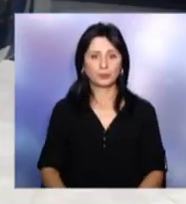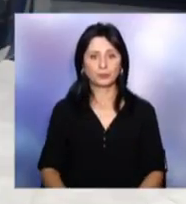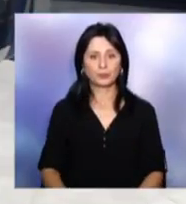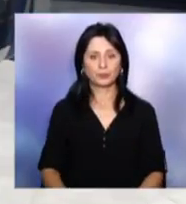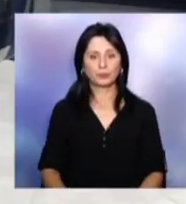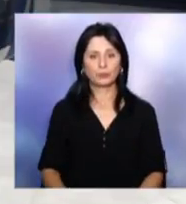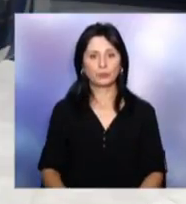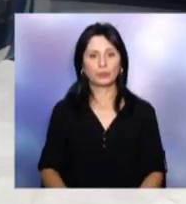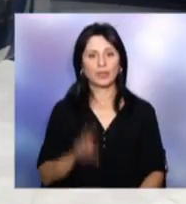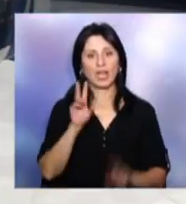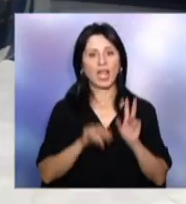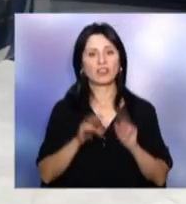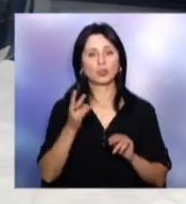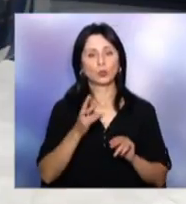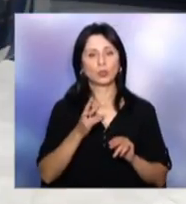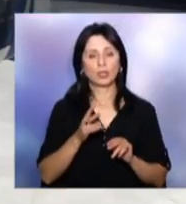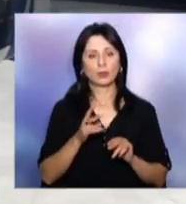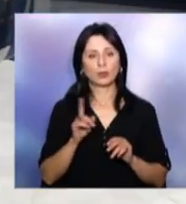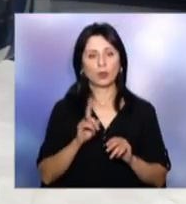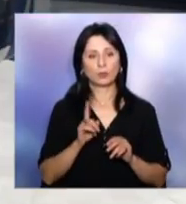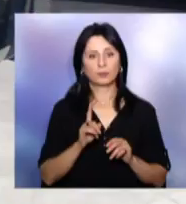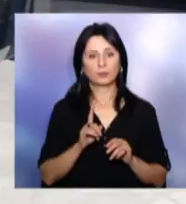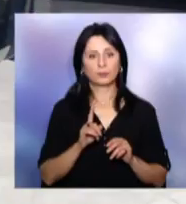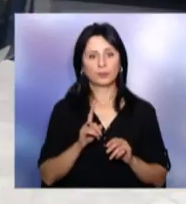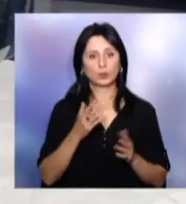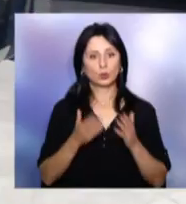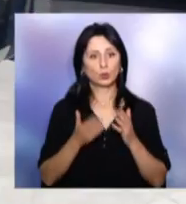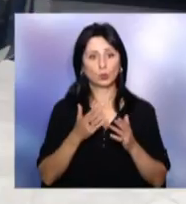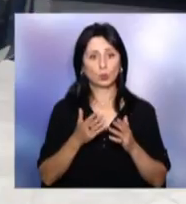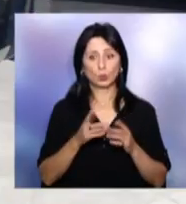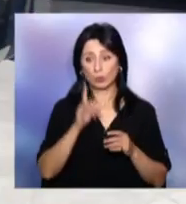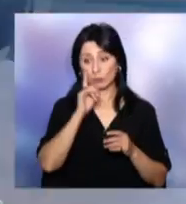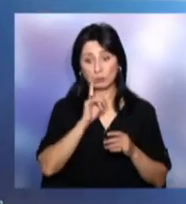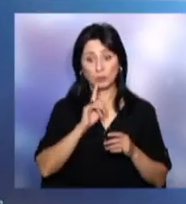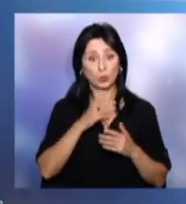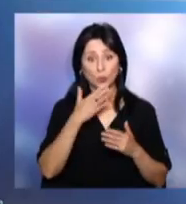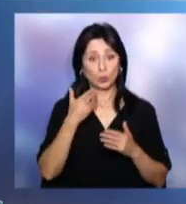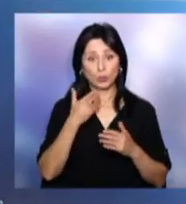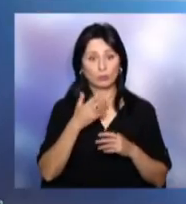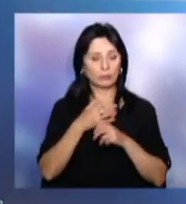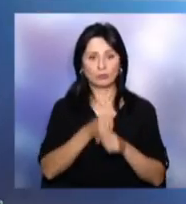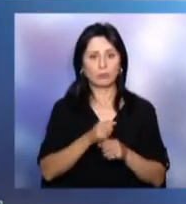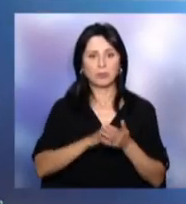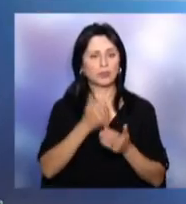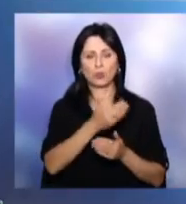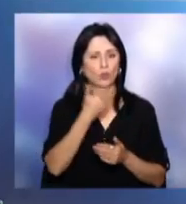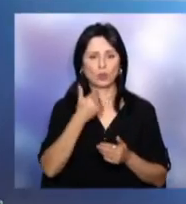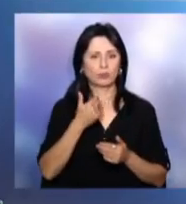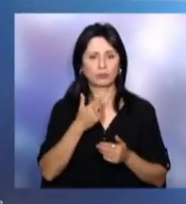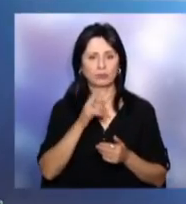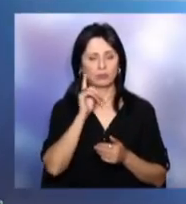აქ გასათვალისწინებელია, რომ თუ დისკომფორტს არ ქმნის, მაშინ ეს წონაში კლების მიზეზი არ უნდა